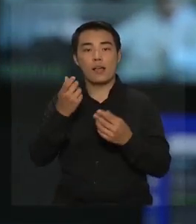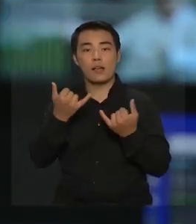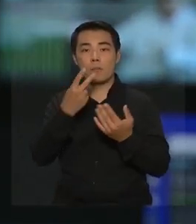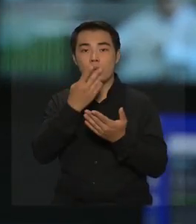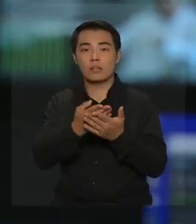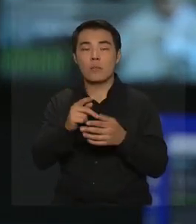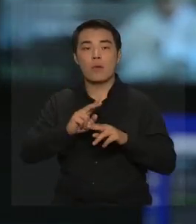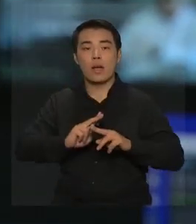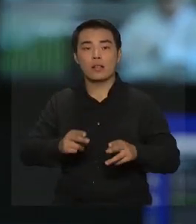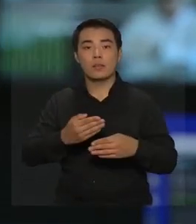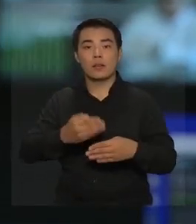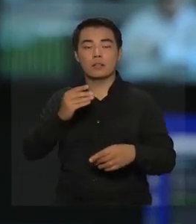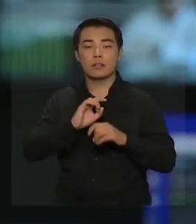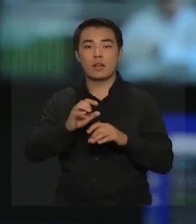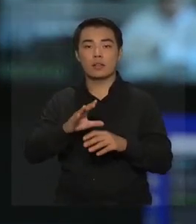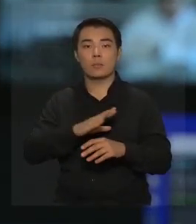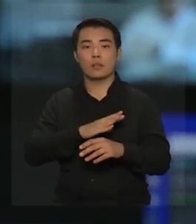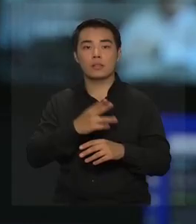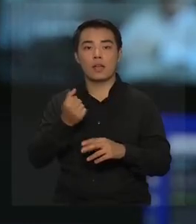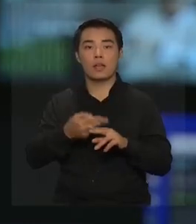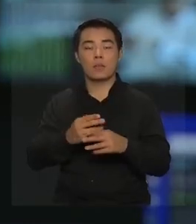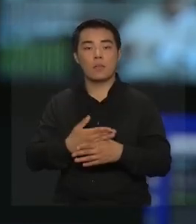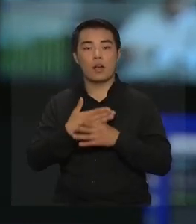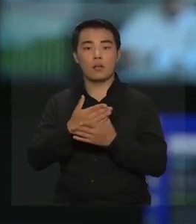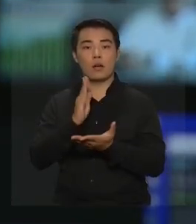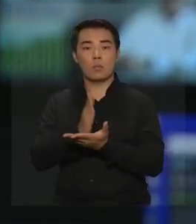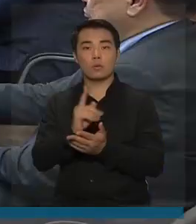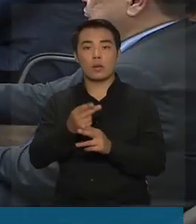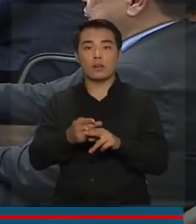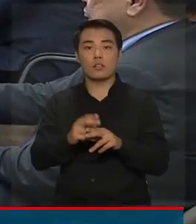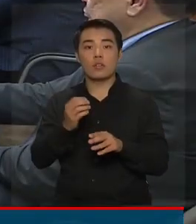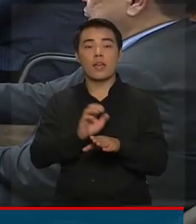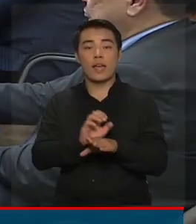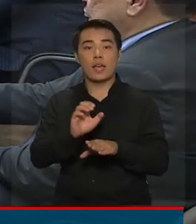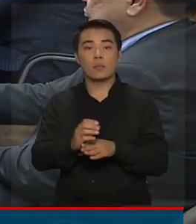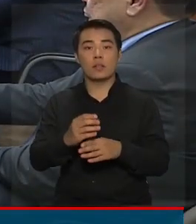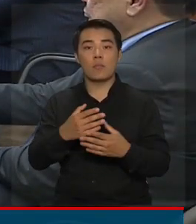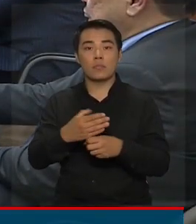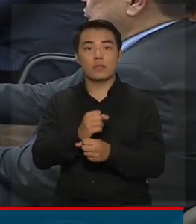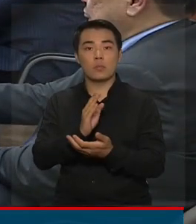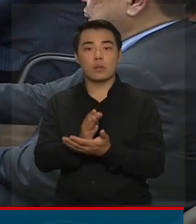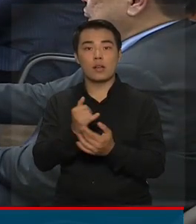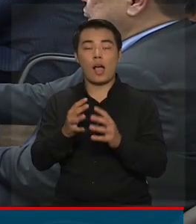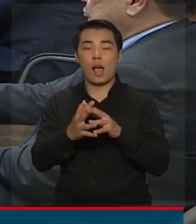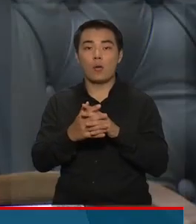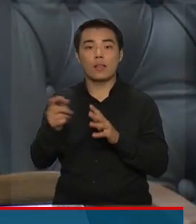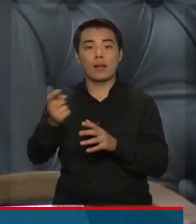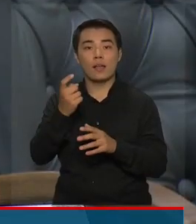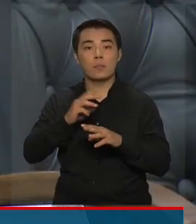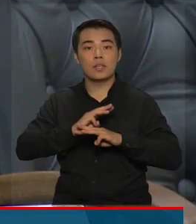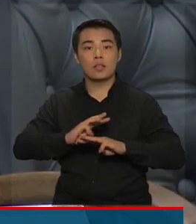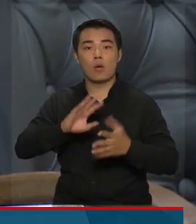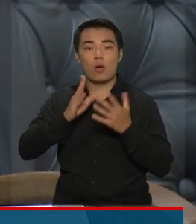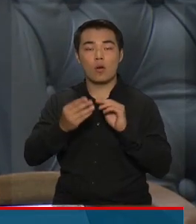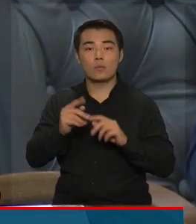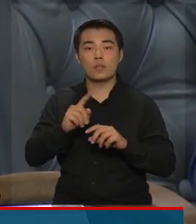жанайқайы парламент қабырғасында да талқыланды. Я көмек көрсетілет, есесіне экспорт азаят. Ауыл шаруашылығы вице-министрінің